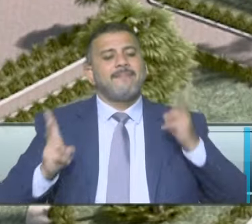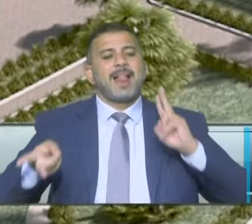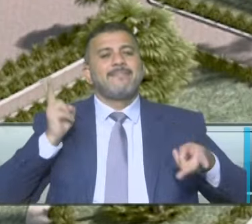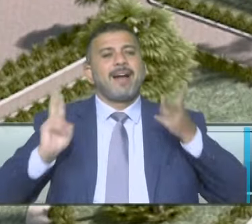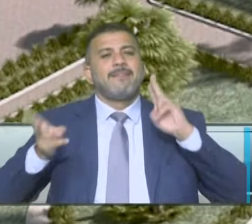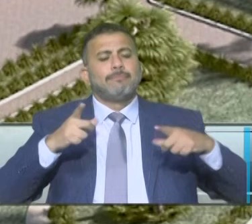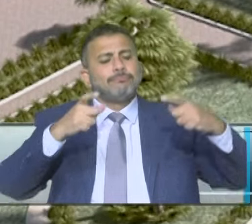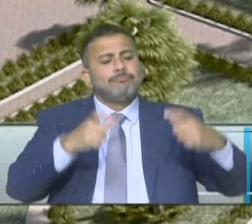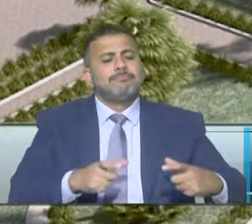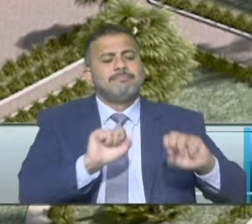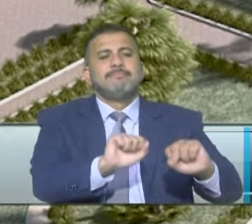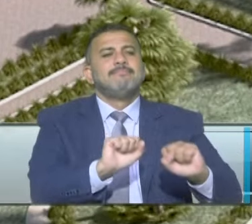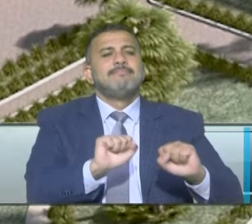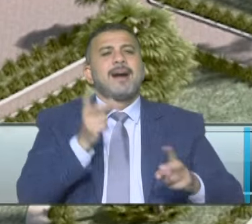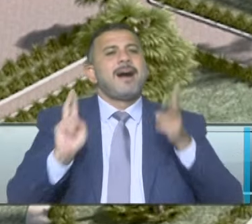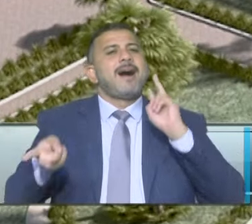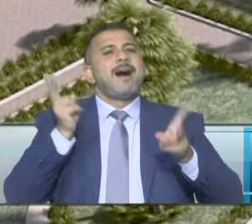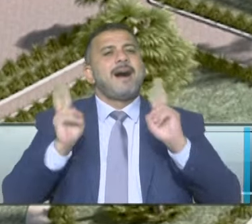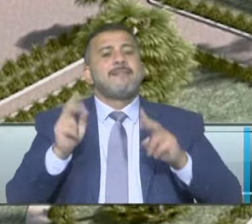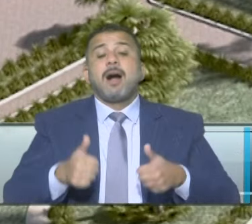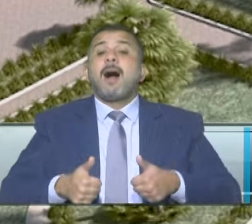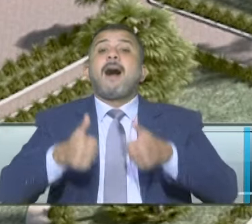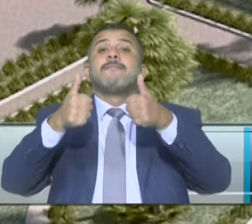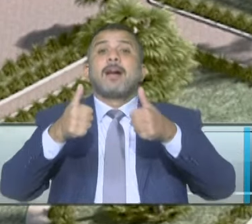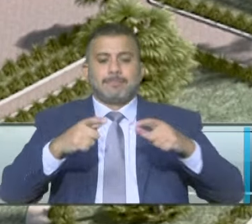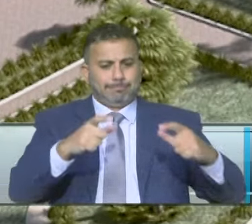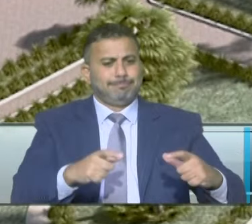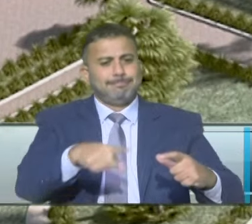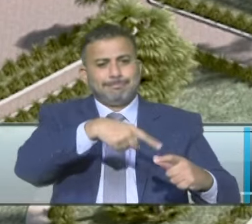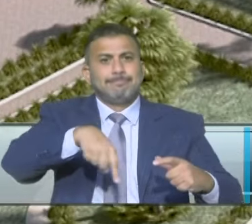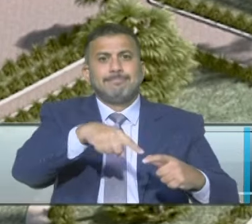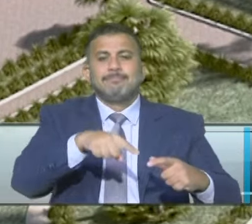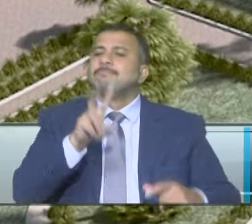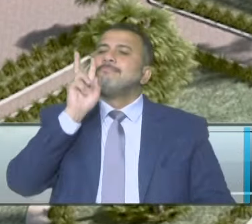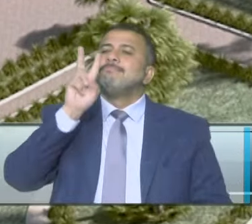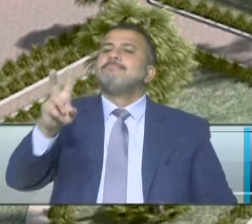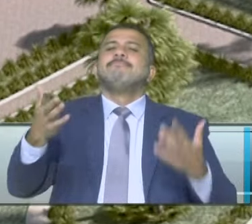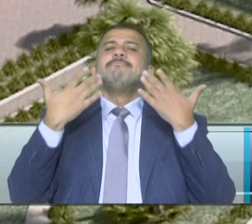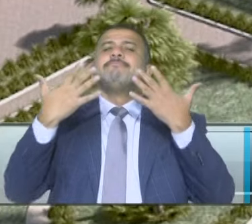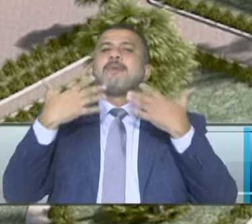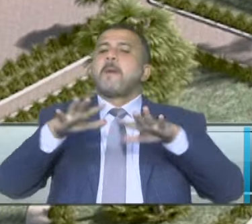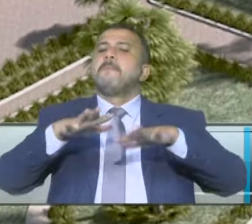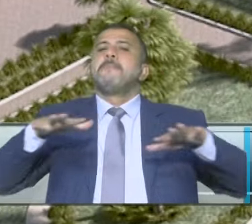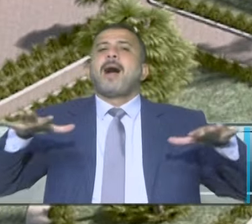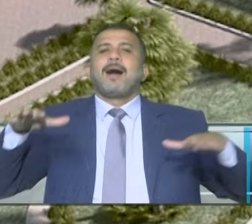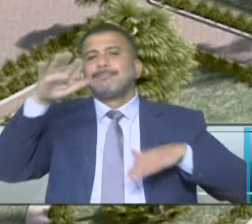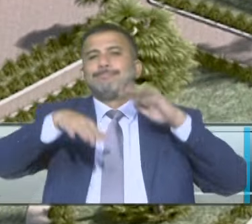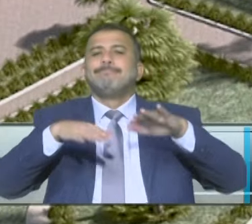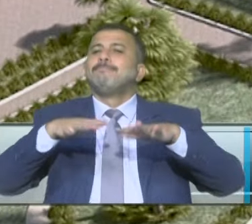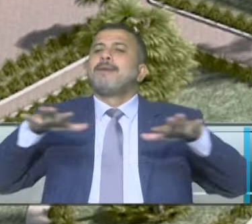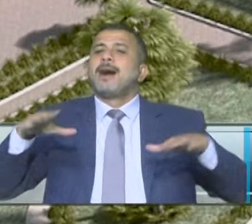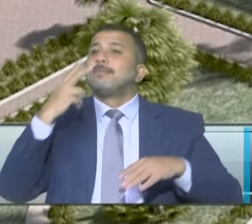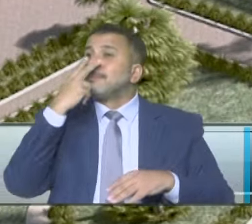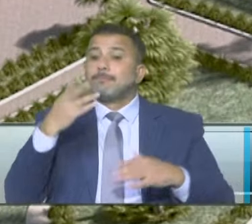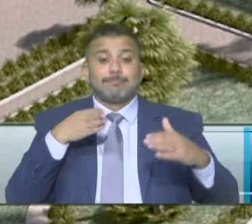وبتكون هذه وهذا يعتبر من افضل المواقع مكون انه اطلاله على البحر مباشره وفي مدخل